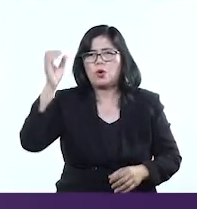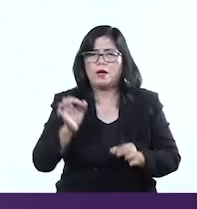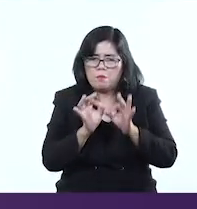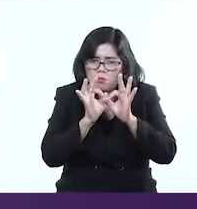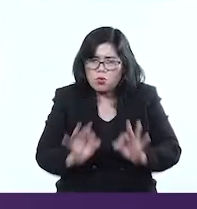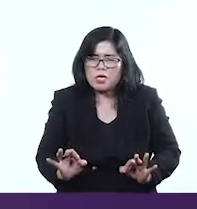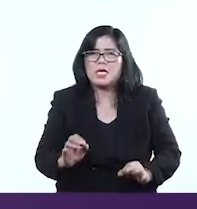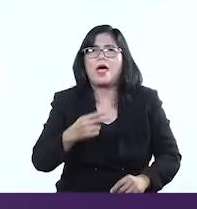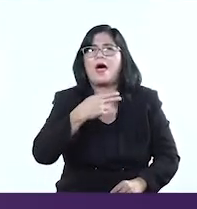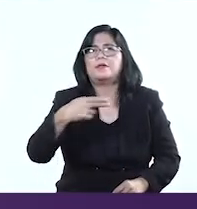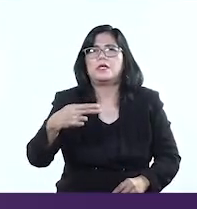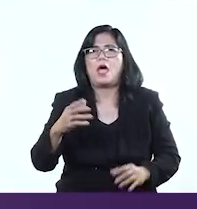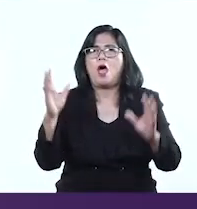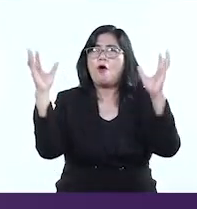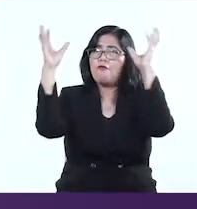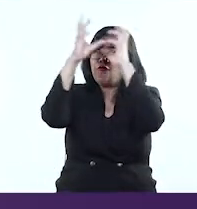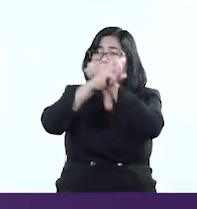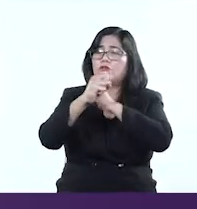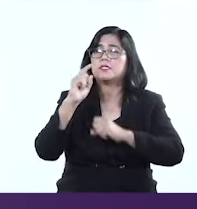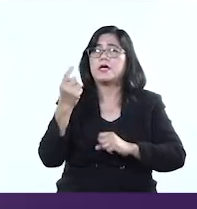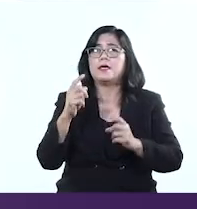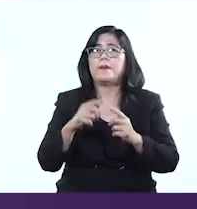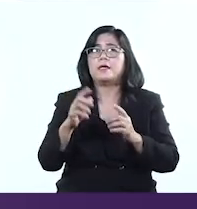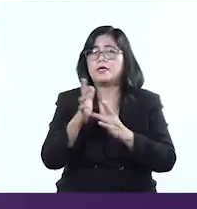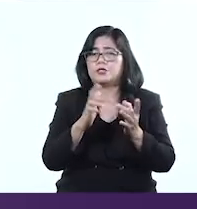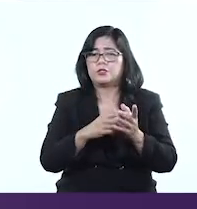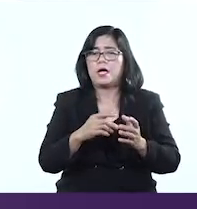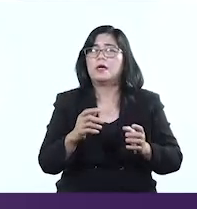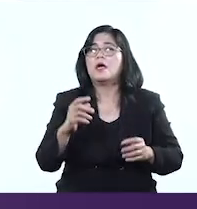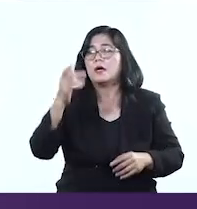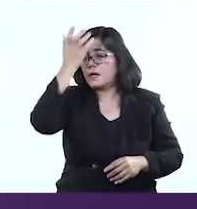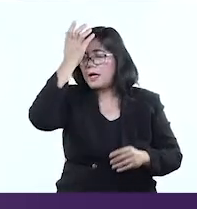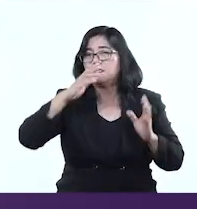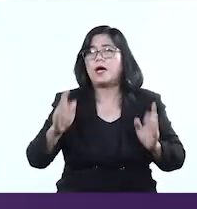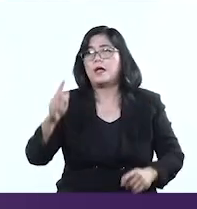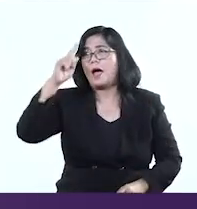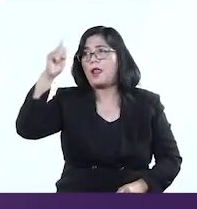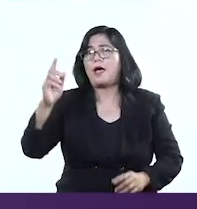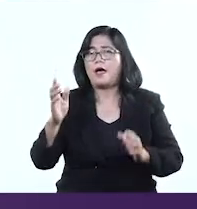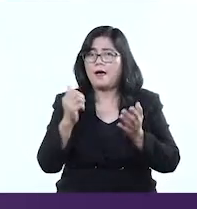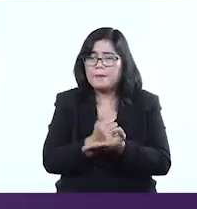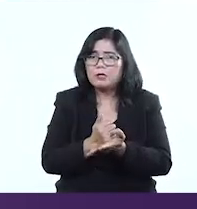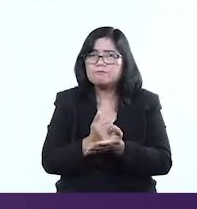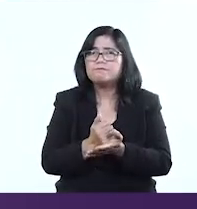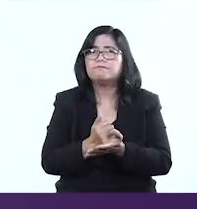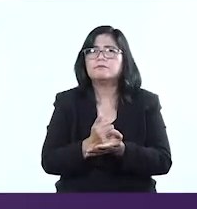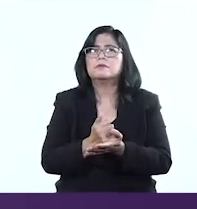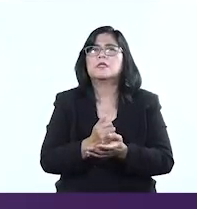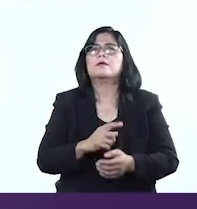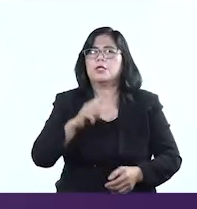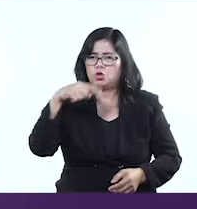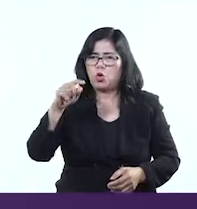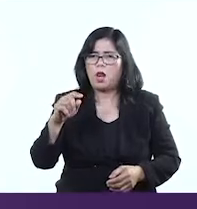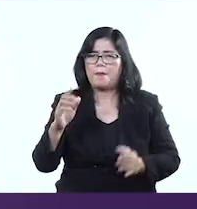Artinya kita fokus pada Yesus dan kerajaan Allah jangan fokus pada masalah betul Kita harus menghadapi masalah